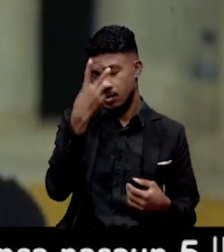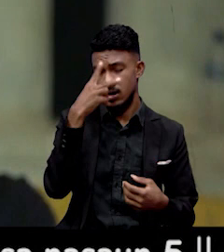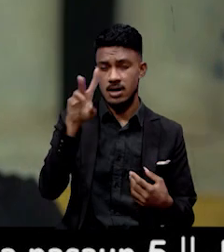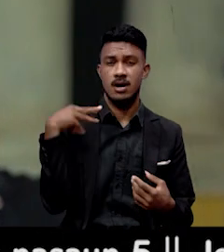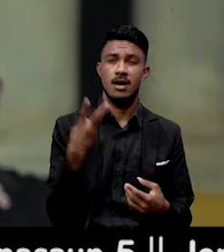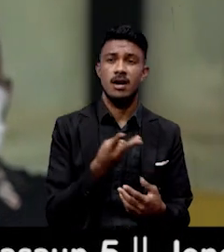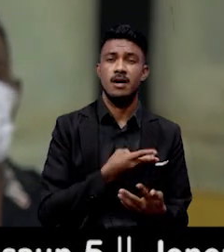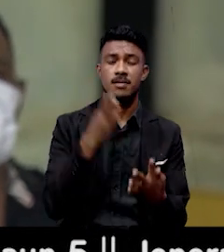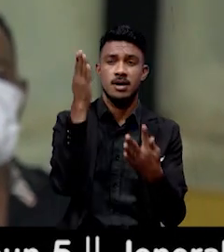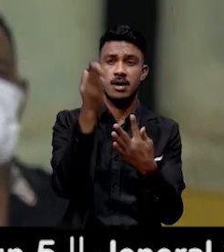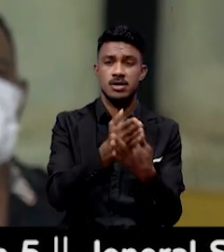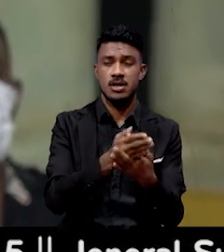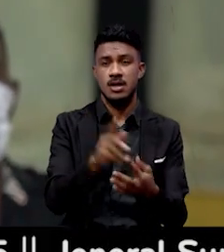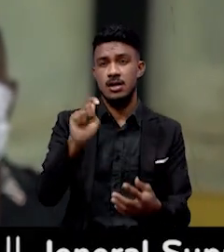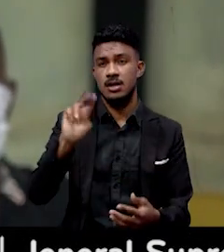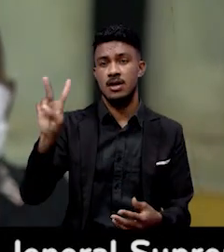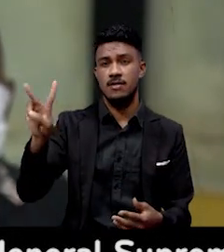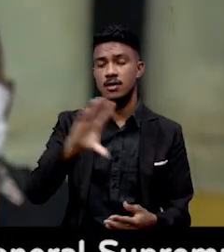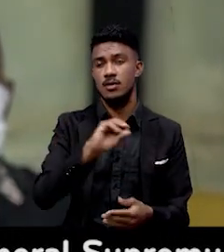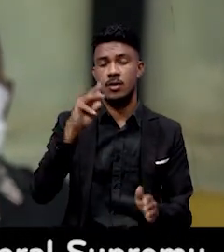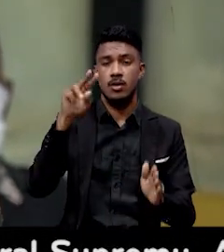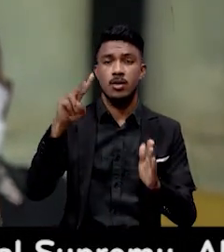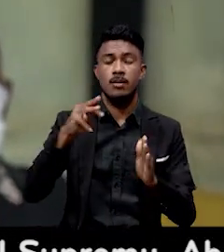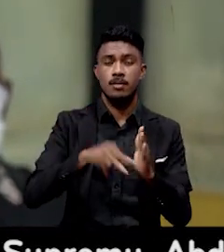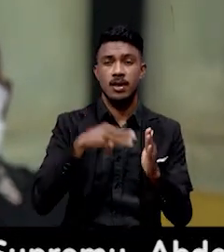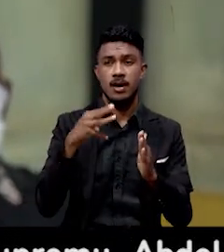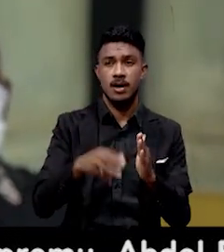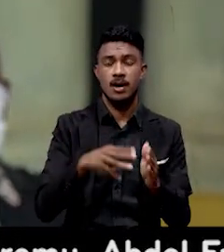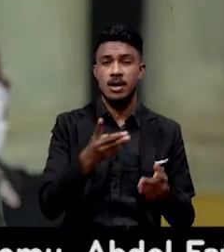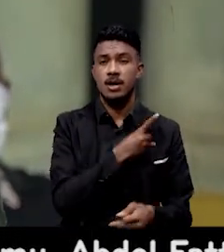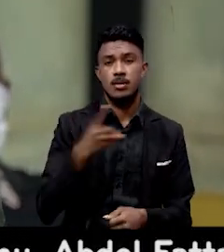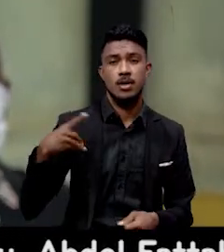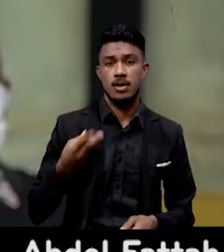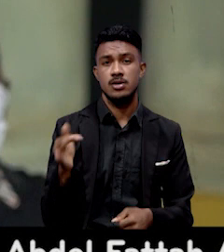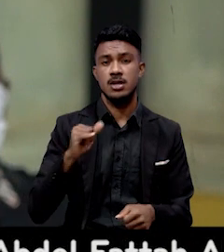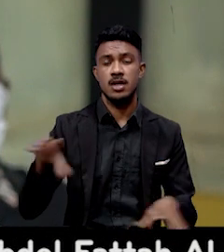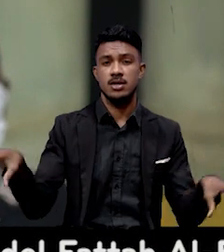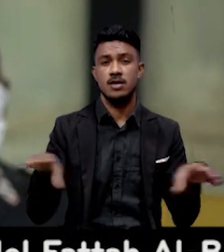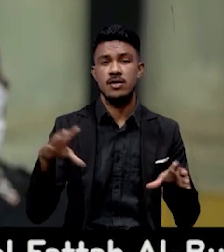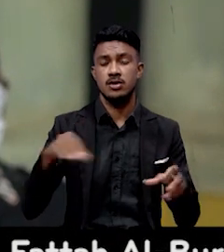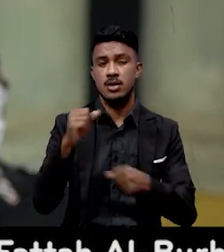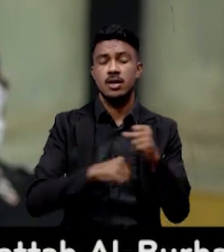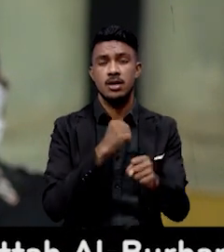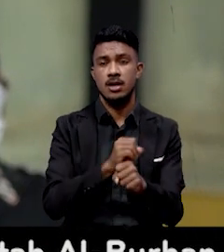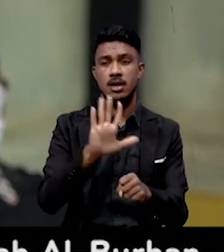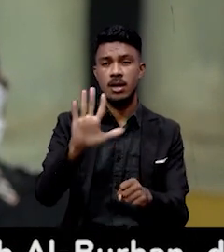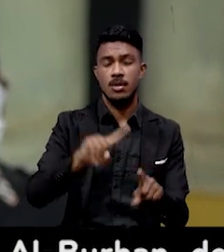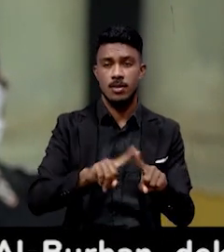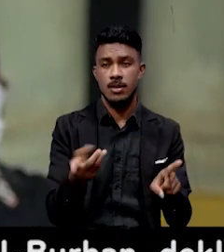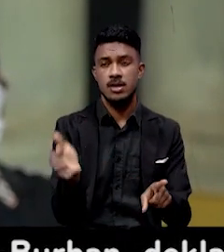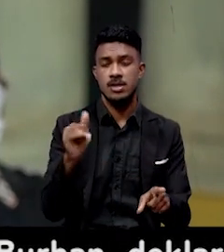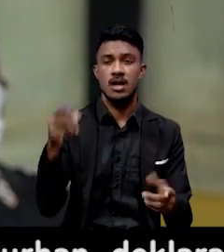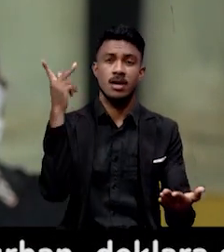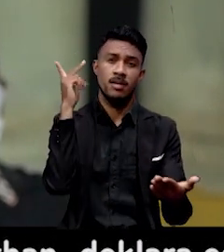iha televisão o ya media ne ban deputado sira serviço durante tina lima lei. Vai ver sira para